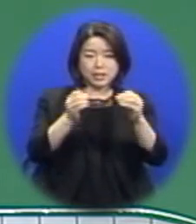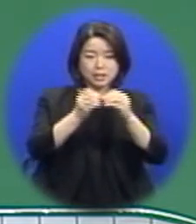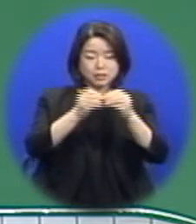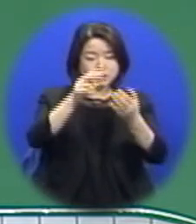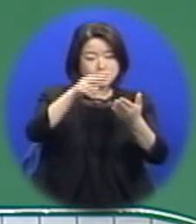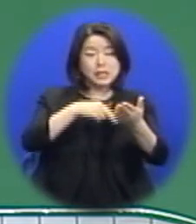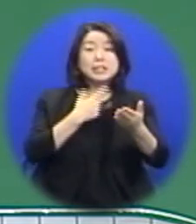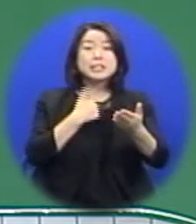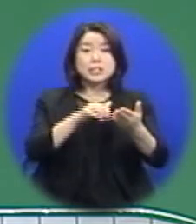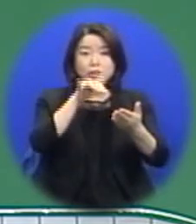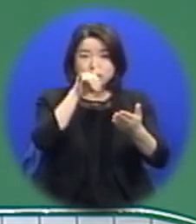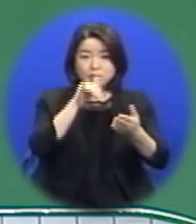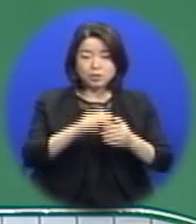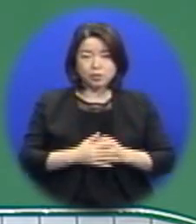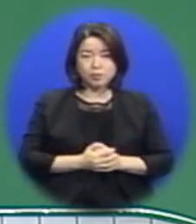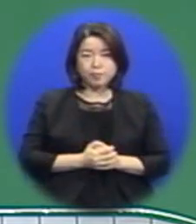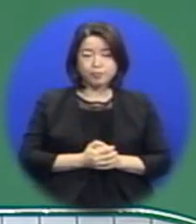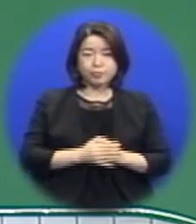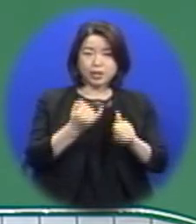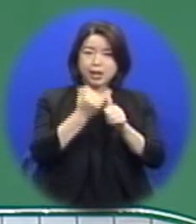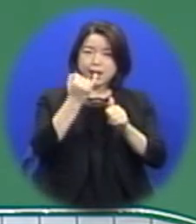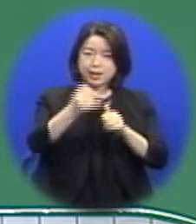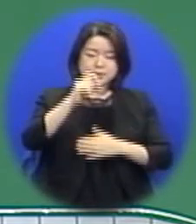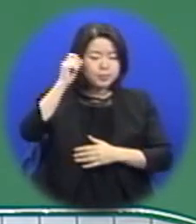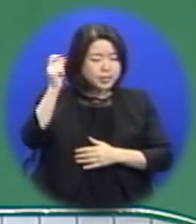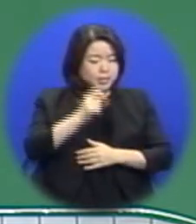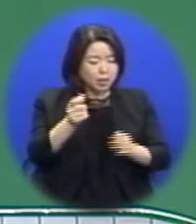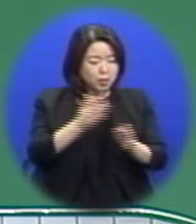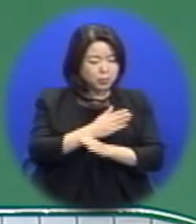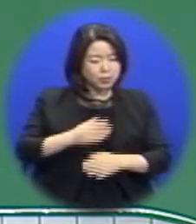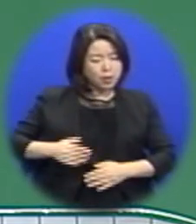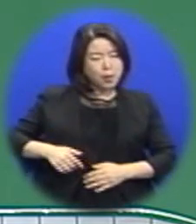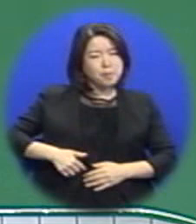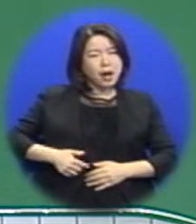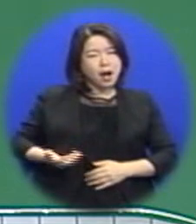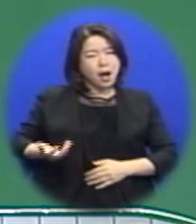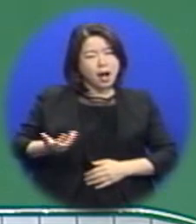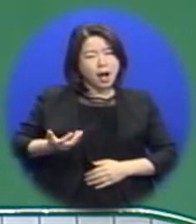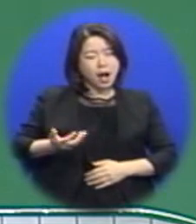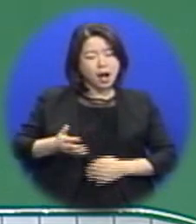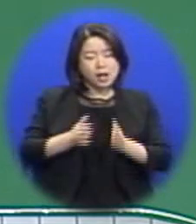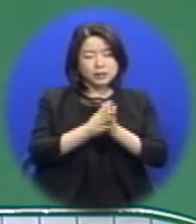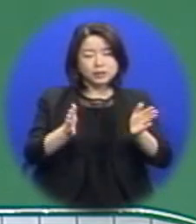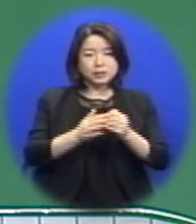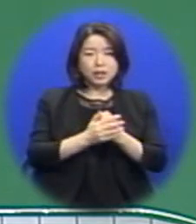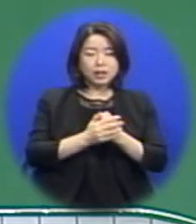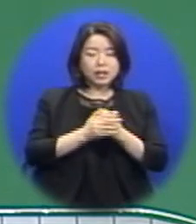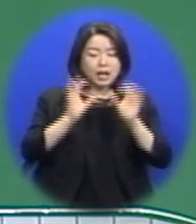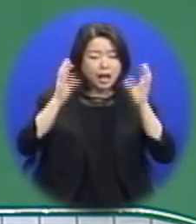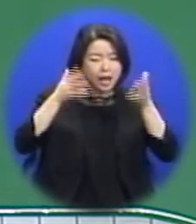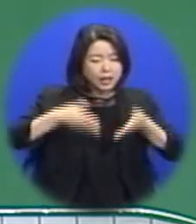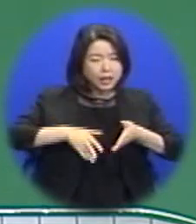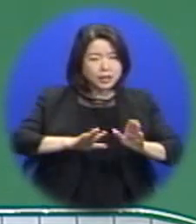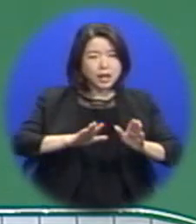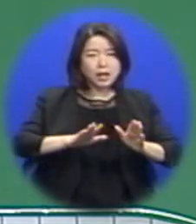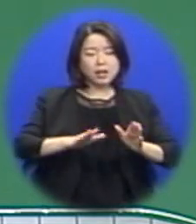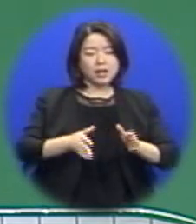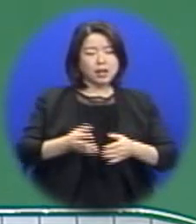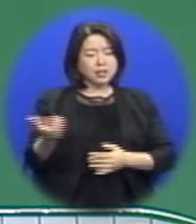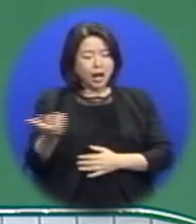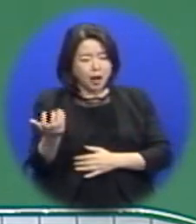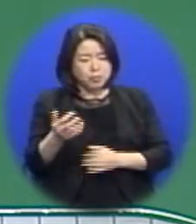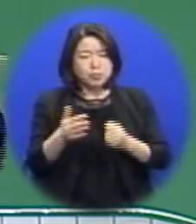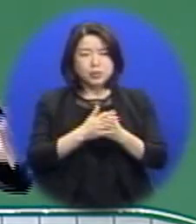읽었습니다. 아내는 새벽부터 진통을 시작했습니다. 아내의 진통과 산통에 나도 함께